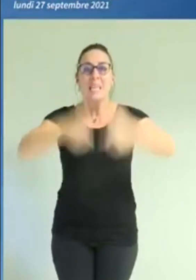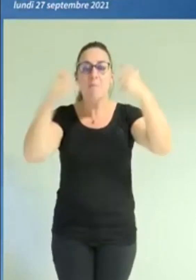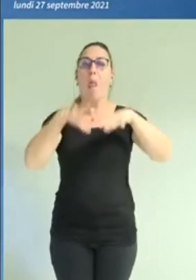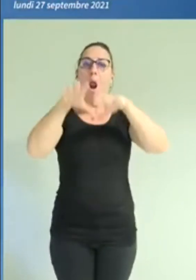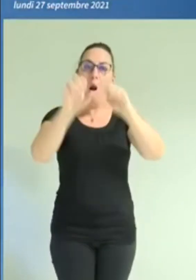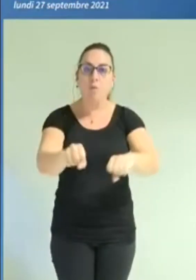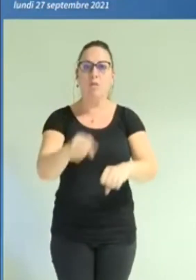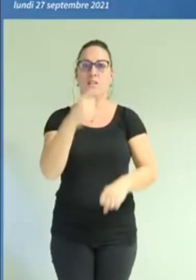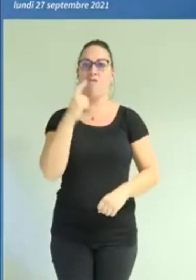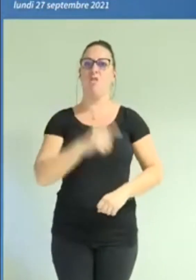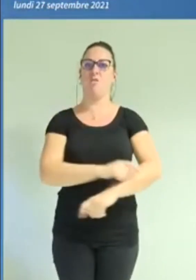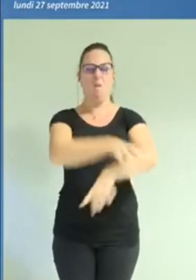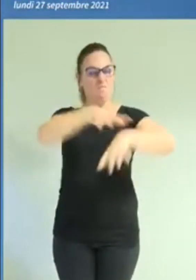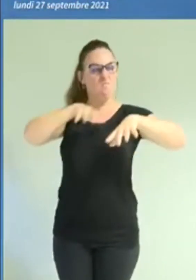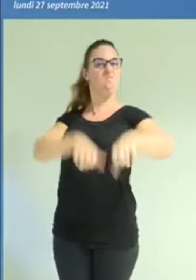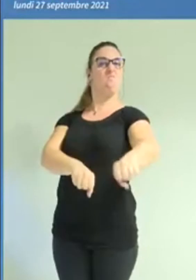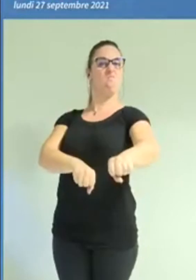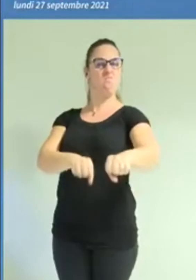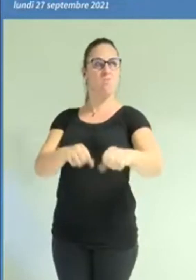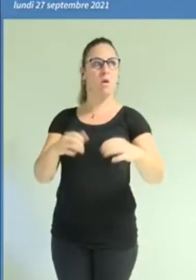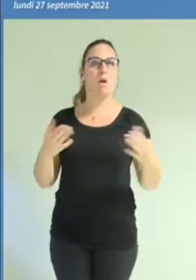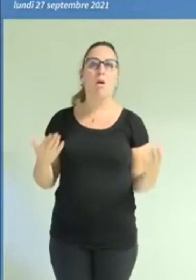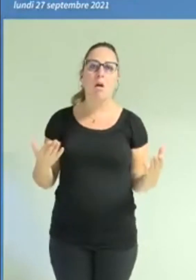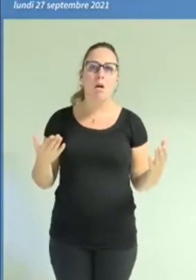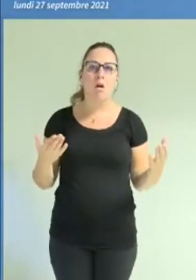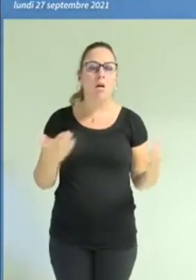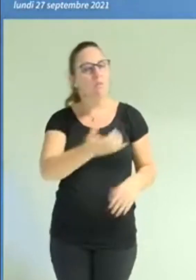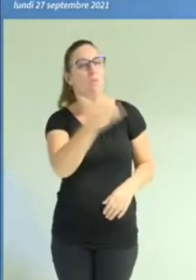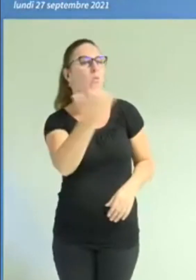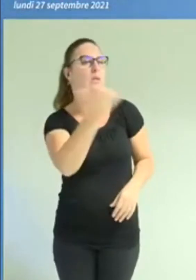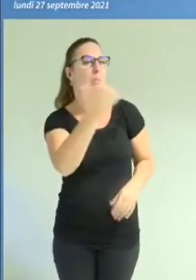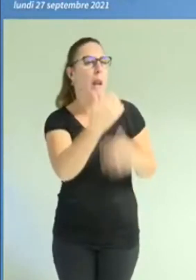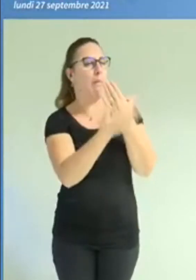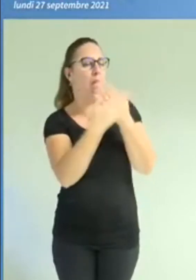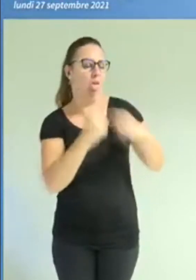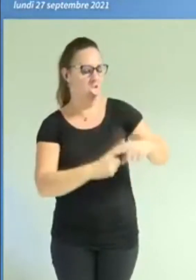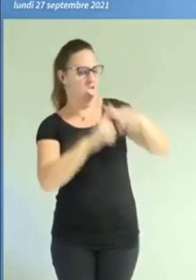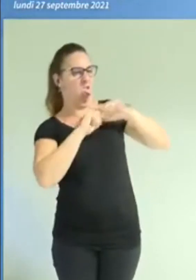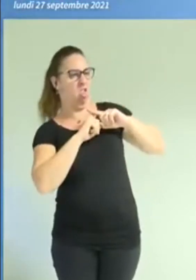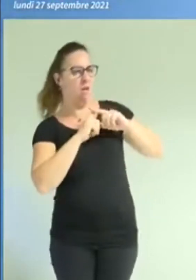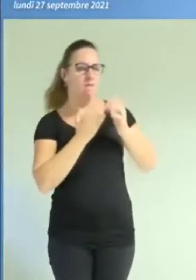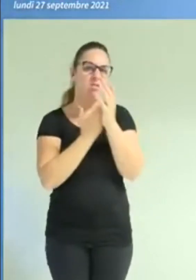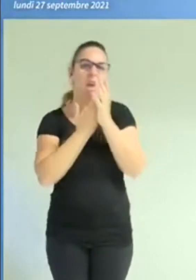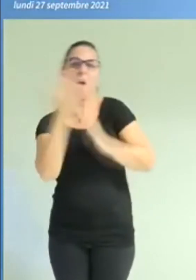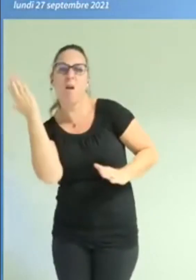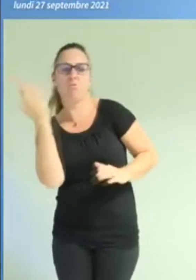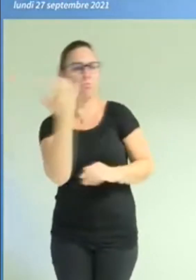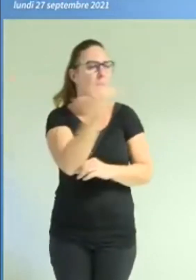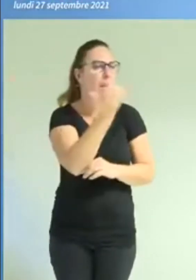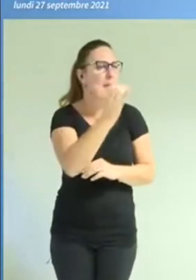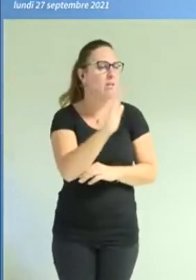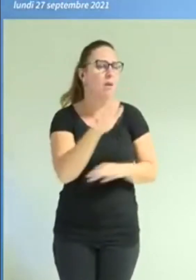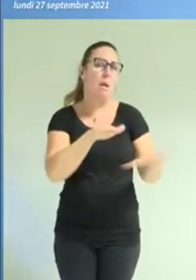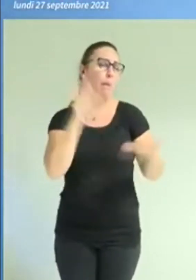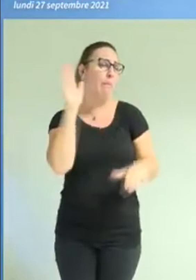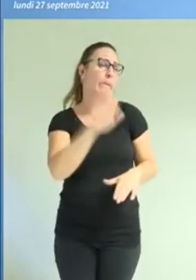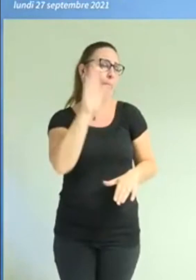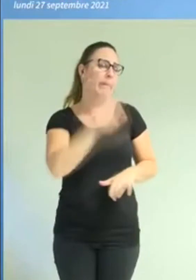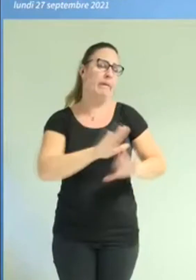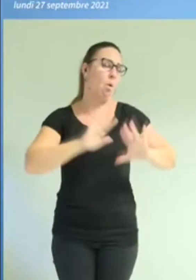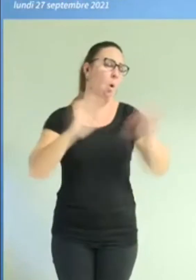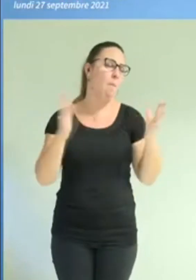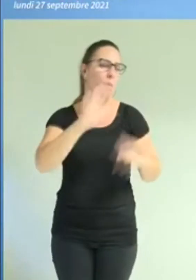Voilà. Donc, il n'y a aucune... Là-dedans, vous n'avez pas à faire de stigmatisation, de dérapage, etc. Votre méthode classique pour